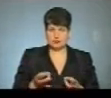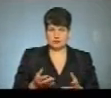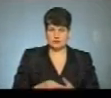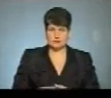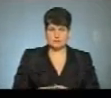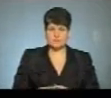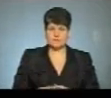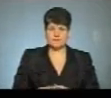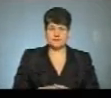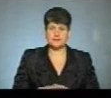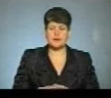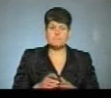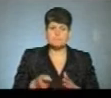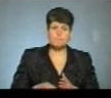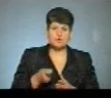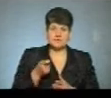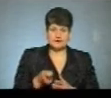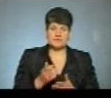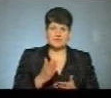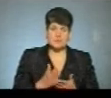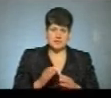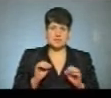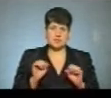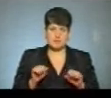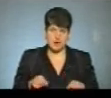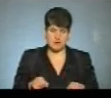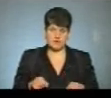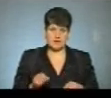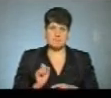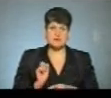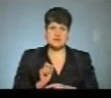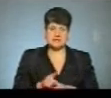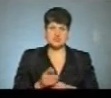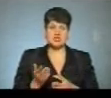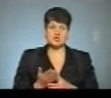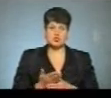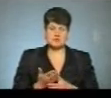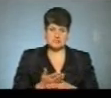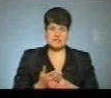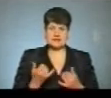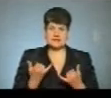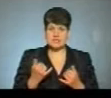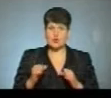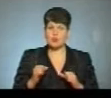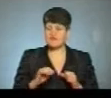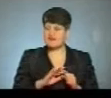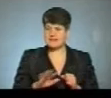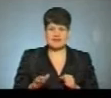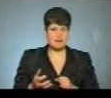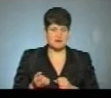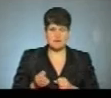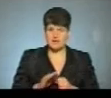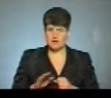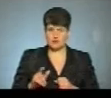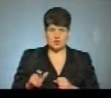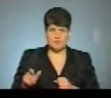Зрозуміло. Ви подати маєте право на призначення субсидії. Зараз управління не приймають